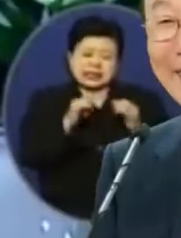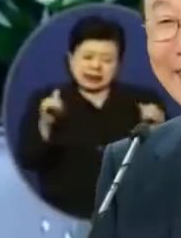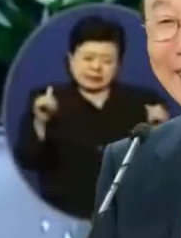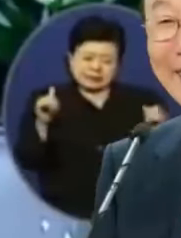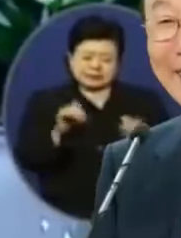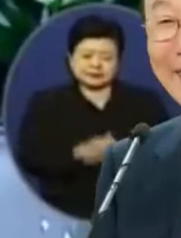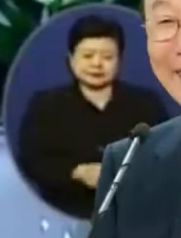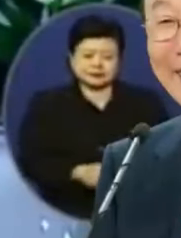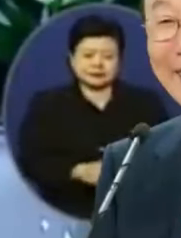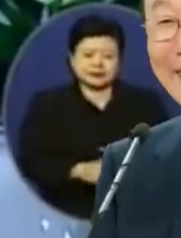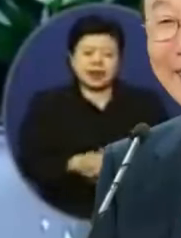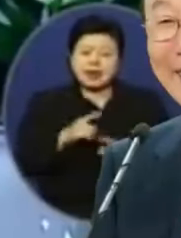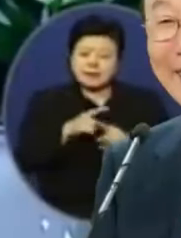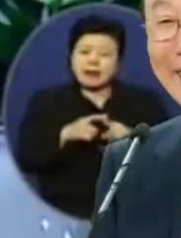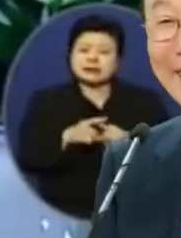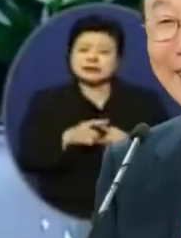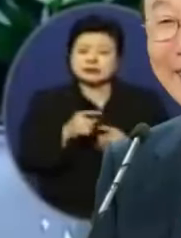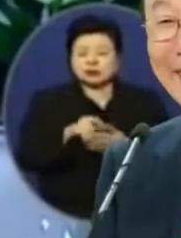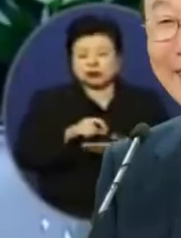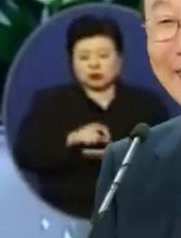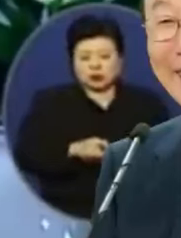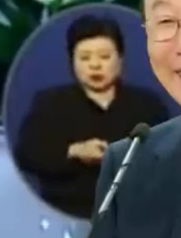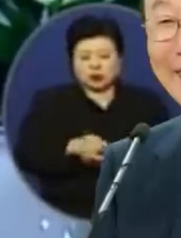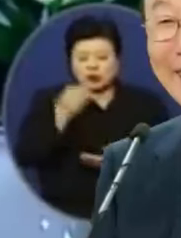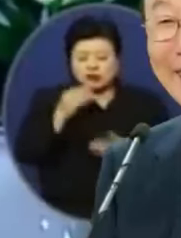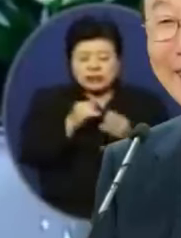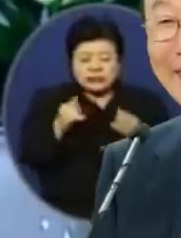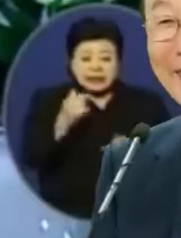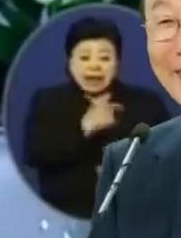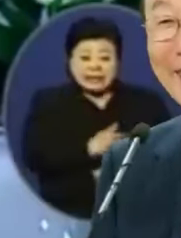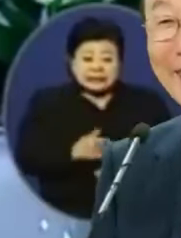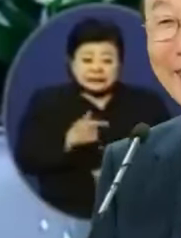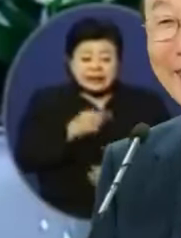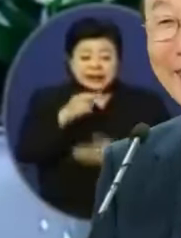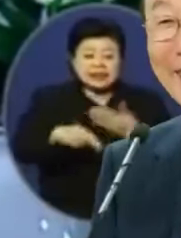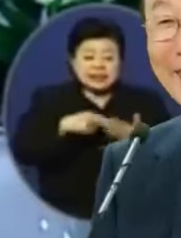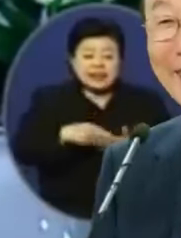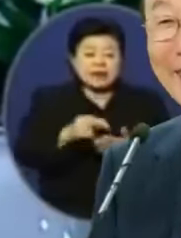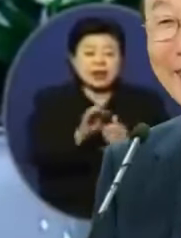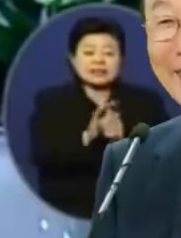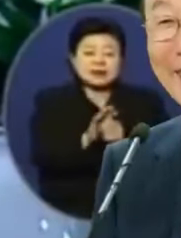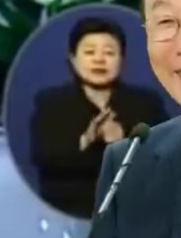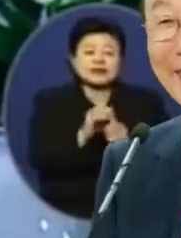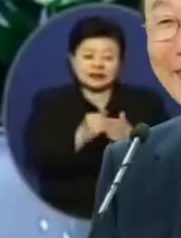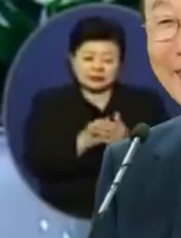과언이 아닙니다. 그 유대인들은 왜냐하면 그 가슴 속에 야훼를 섬겼기 때문에